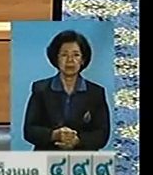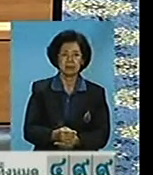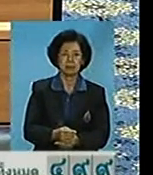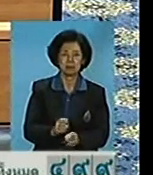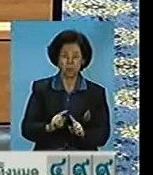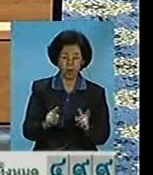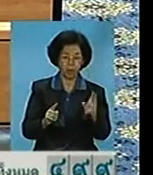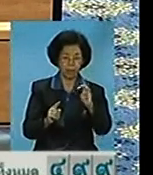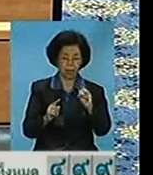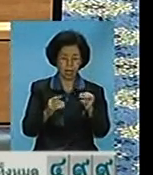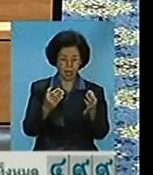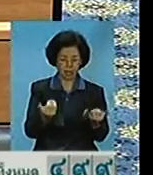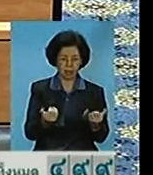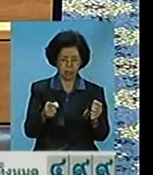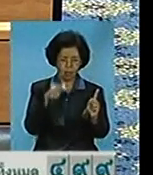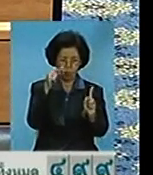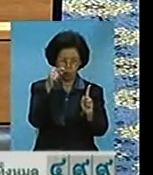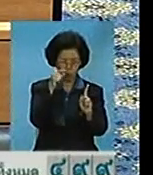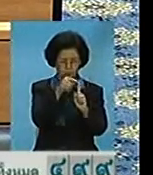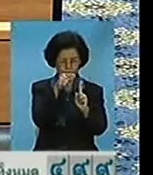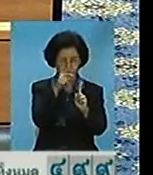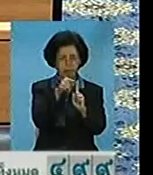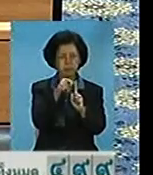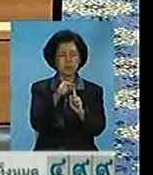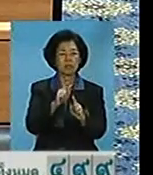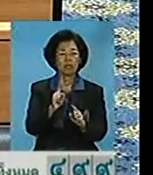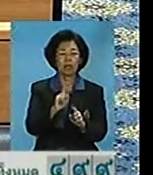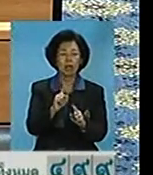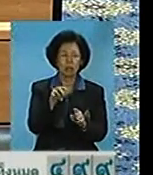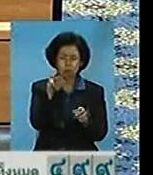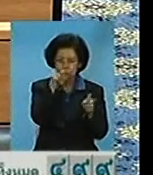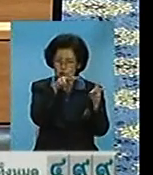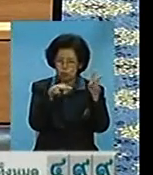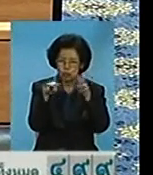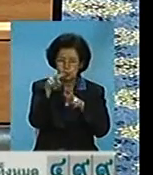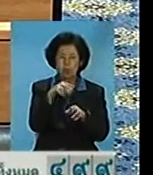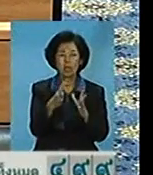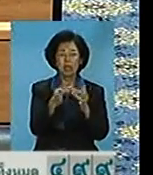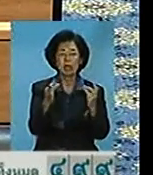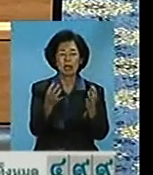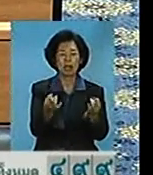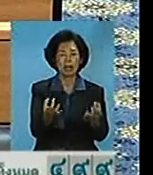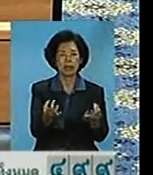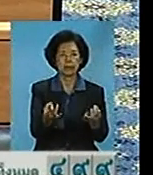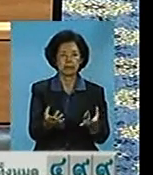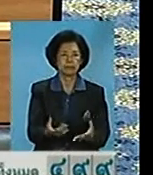แต่มาตรานี้เป็นมาตราที่ระบุถึงวัตถุประสงค์ว่าวัตถุประสงค์จะดูแลในเรื่องอะไรบ้าง